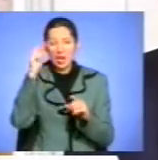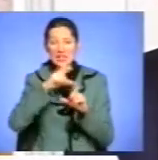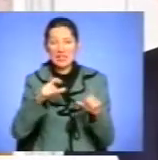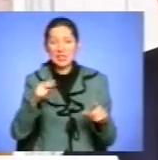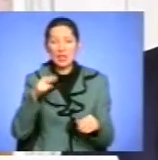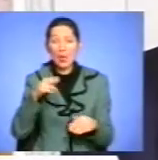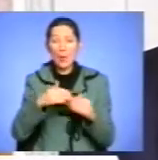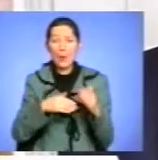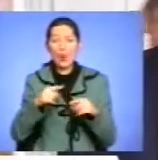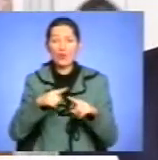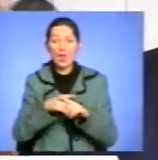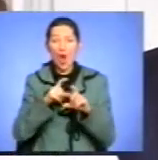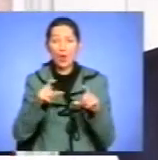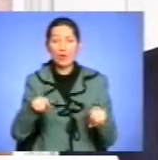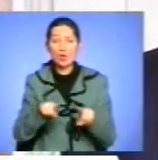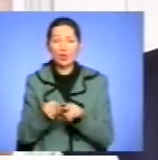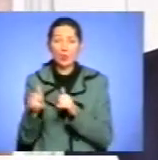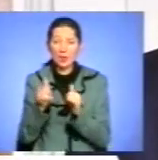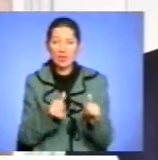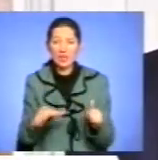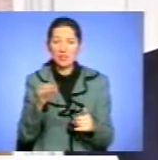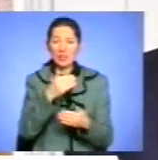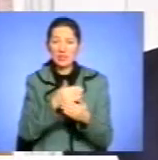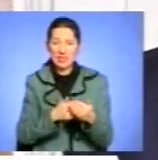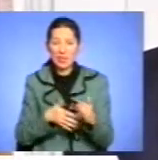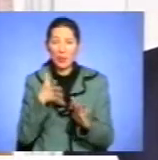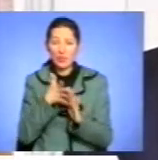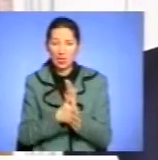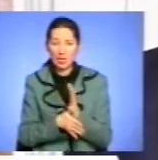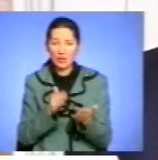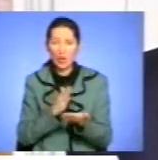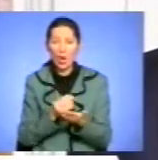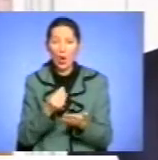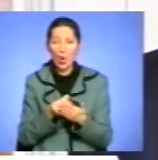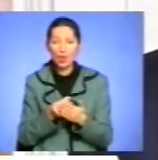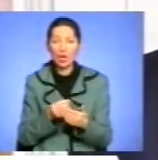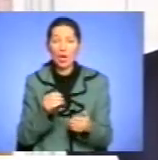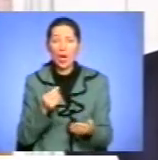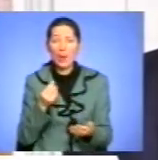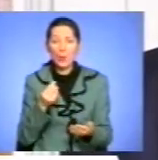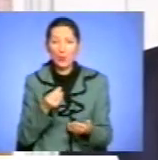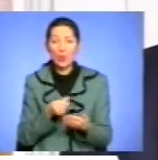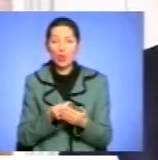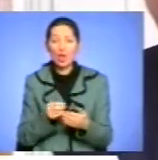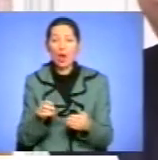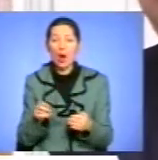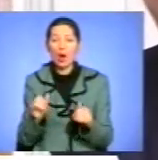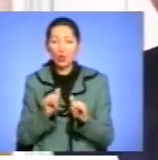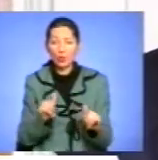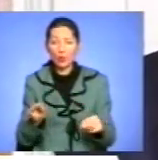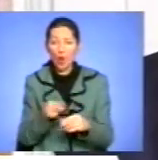Заклади профтехосвіти теж забезпечені всіма захищеними статтями видатків і є кошти на бюджет розвитку, на ремонт